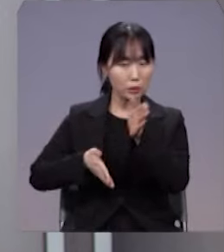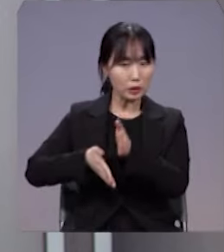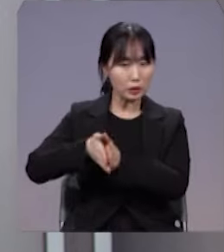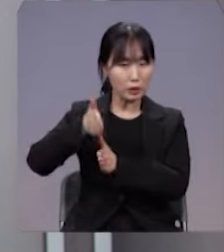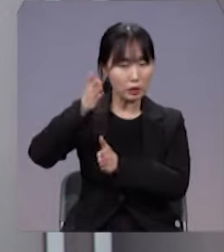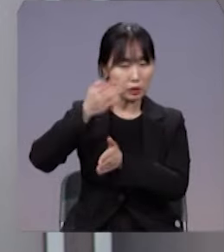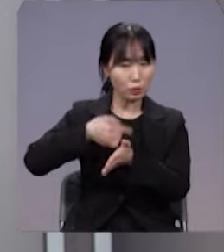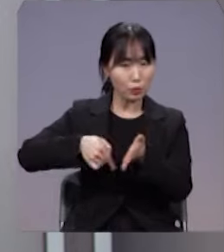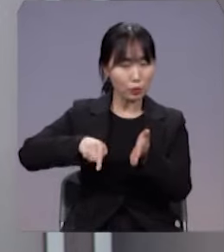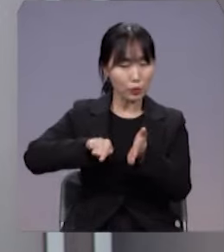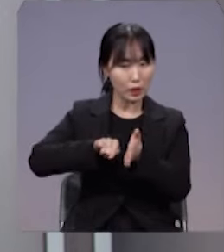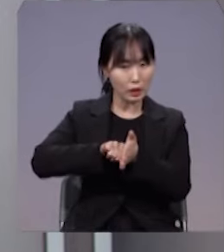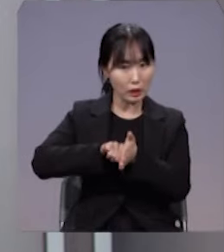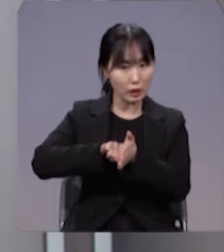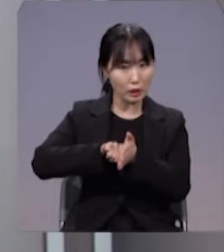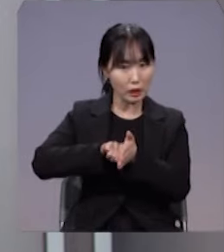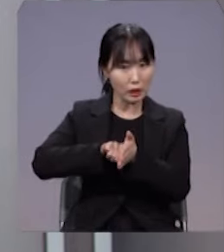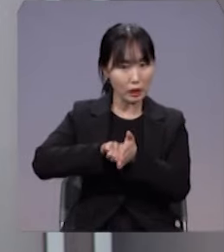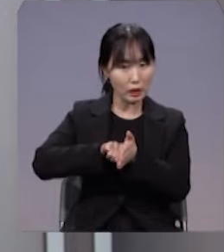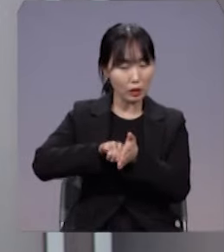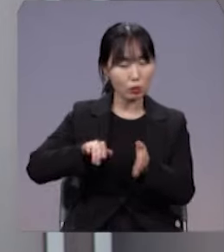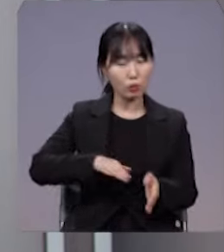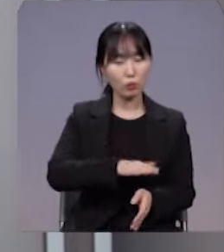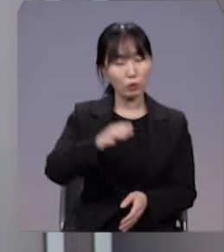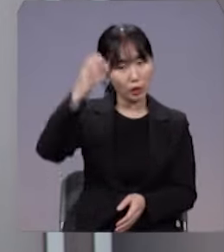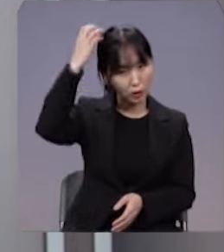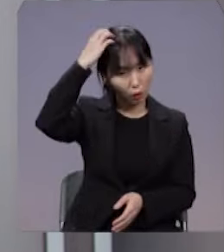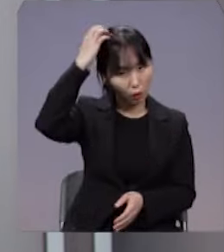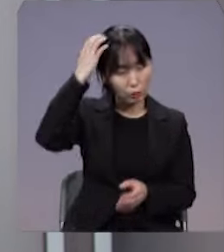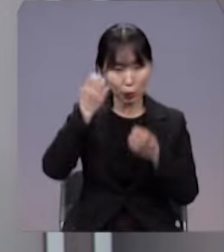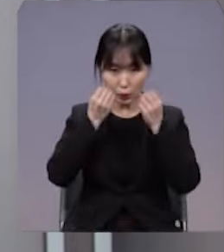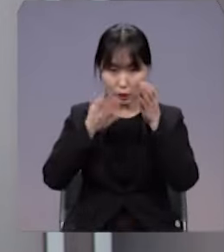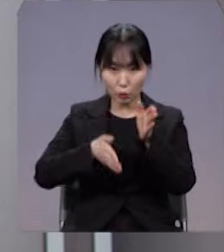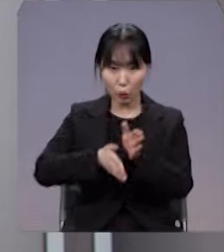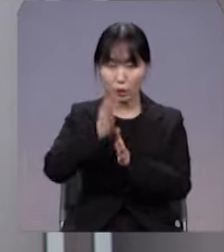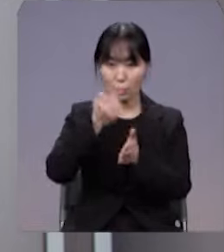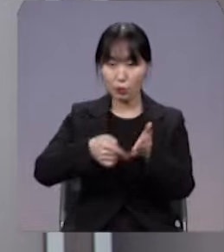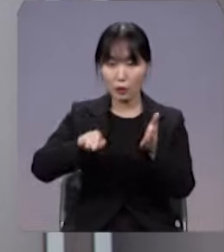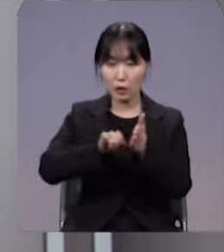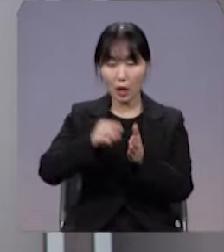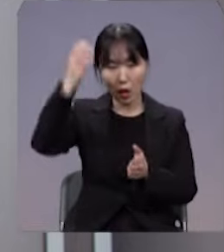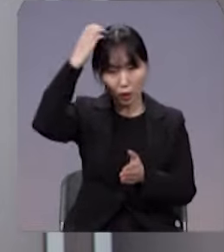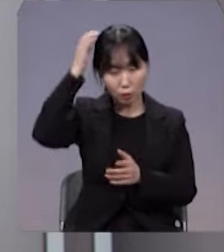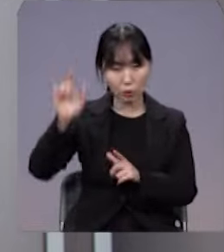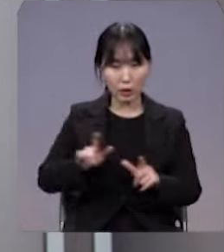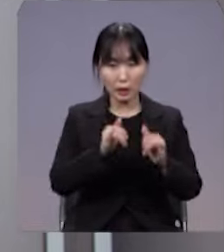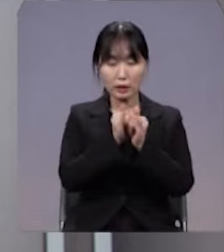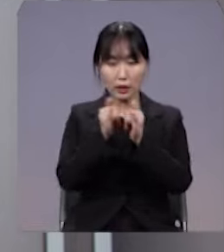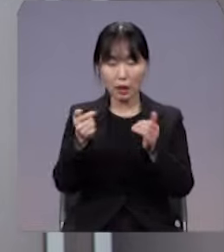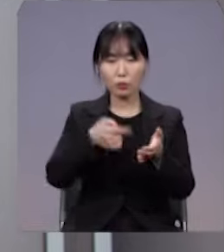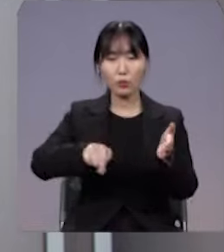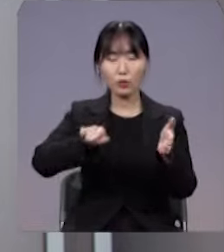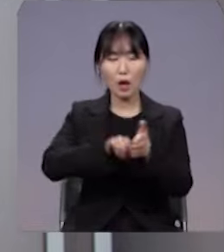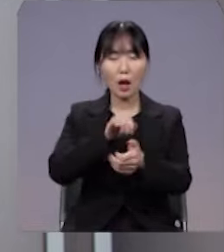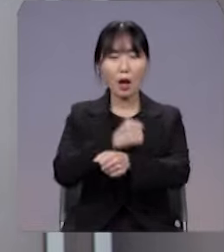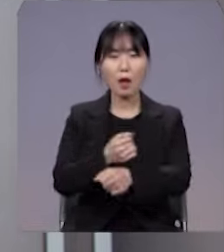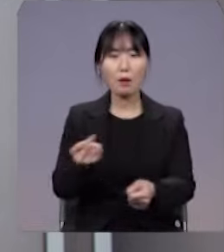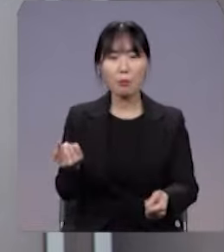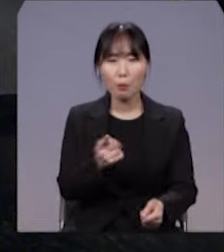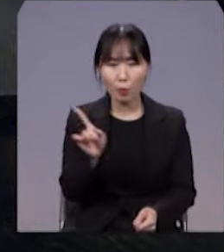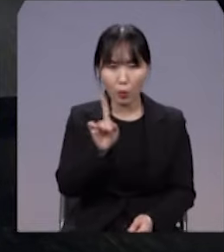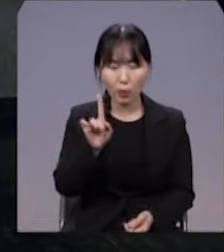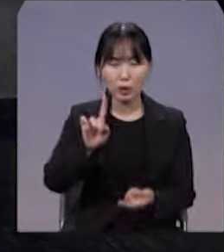도시를 위해 우리 어 영종 어 신도시를 위해 영종 주민을 위해 무엇을 할까 먼저 생각을 해야지네